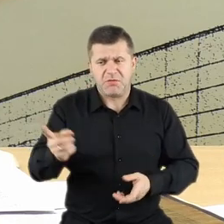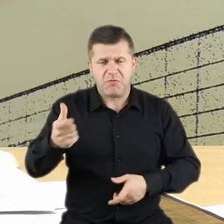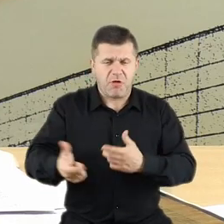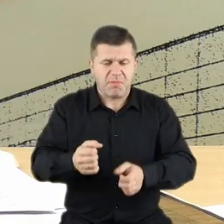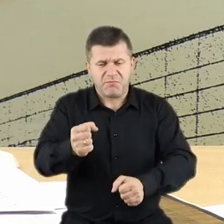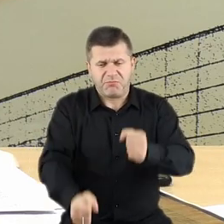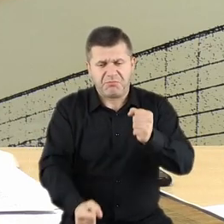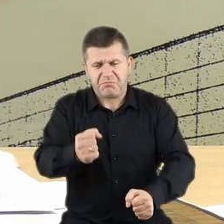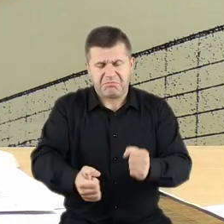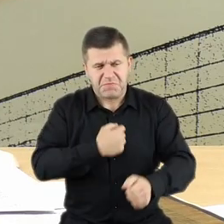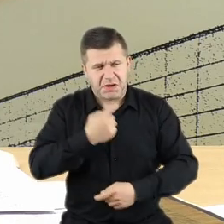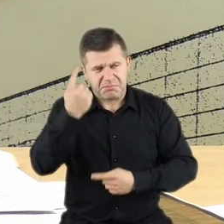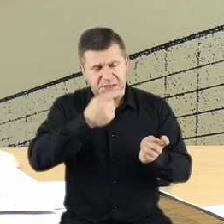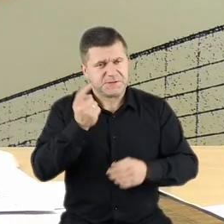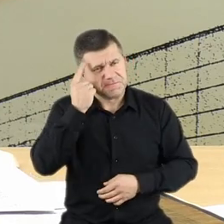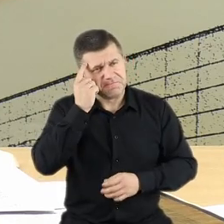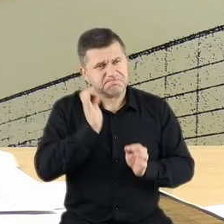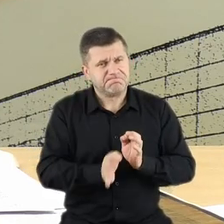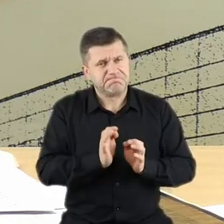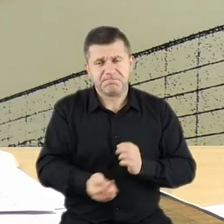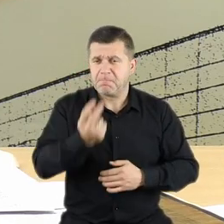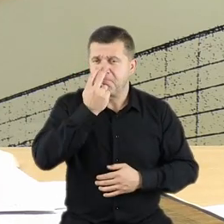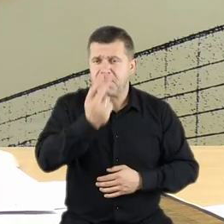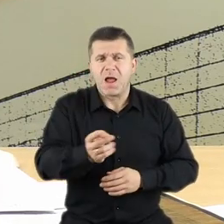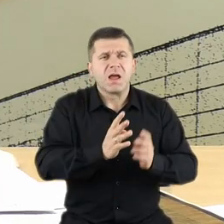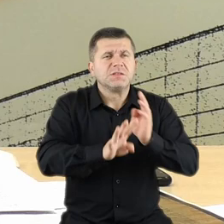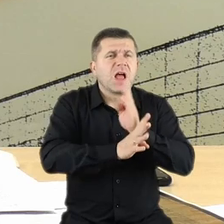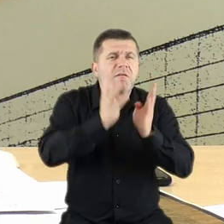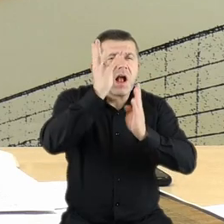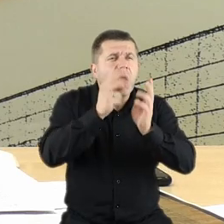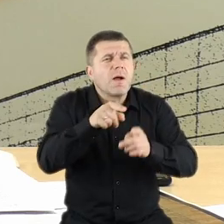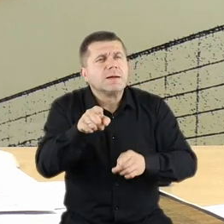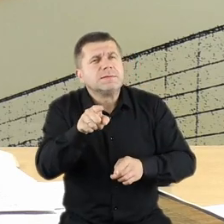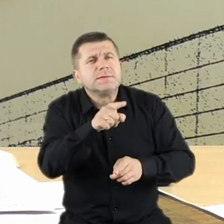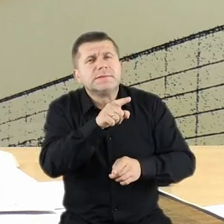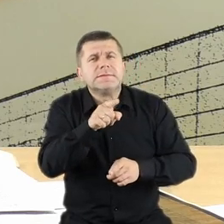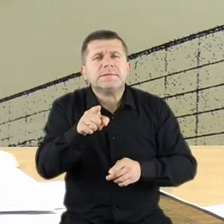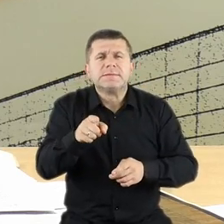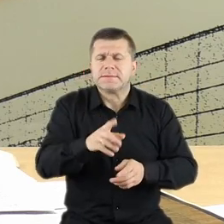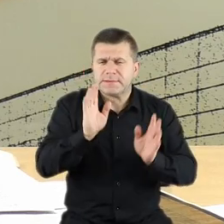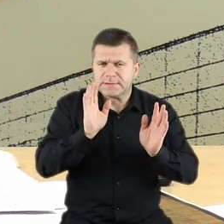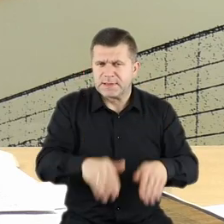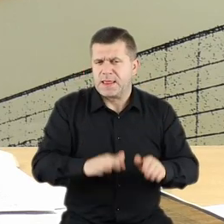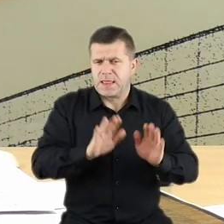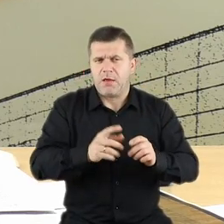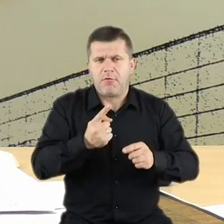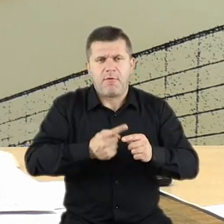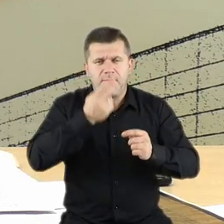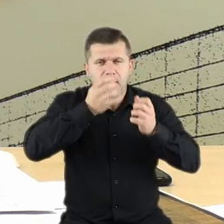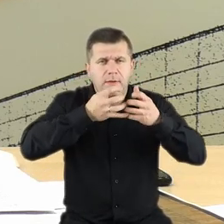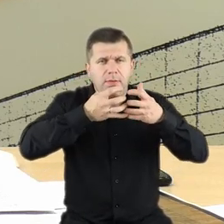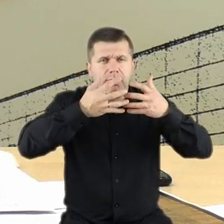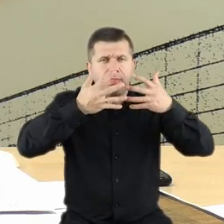wydoić taksa dziadek myśli patrzy przez gałęzie No nareszcie zaczynało